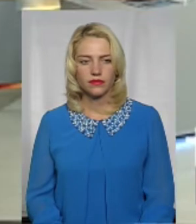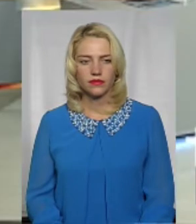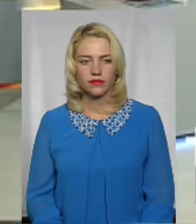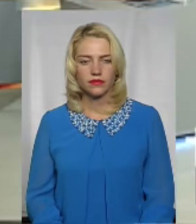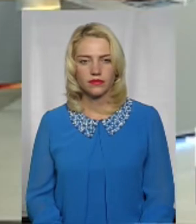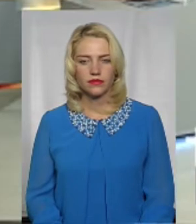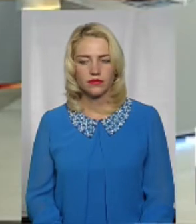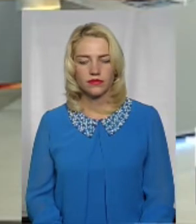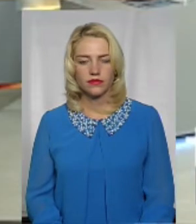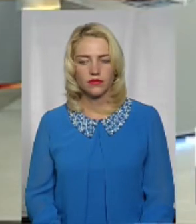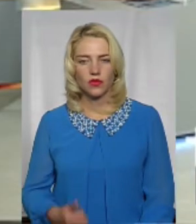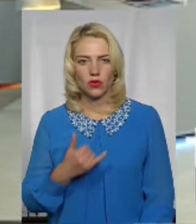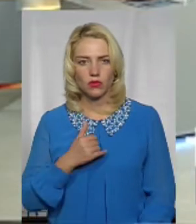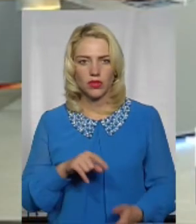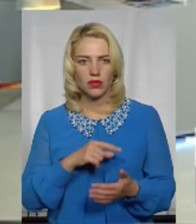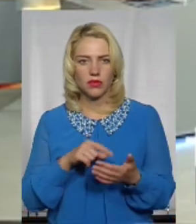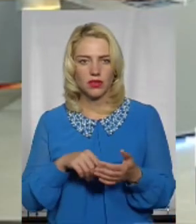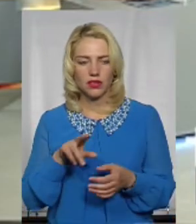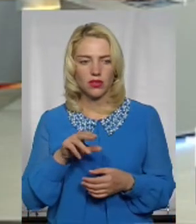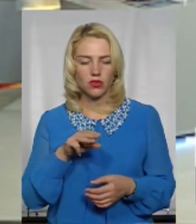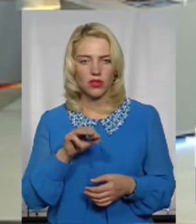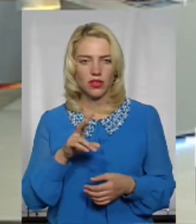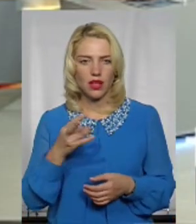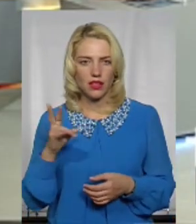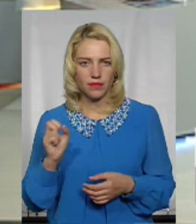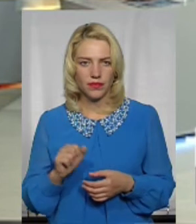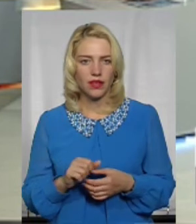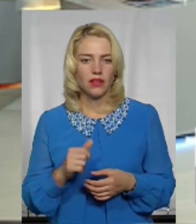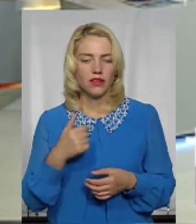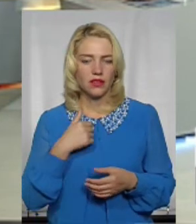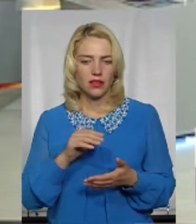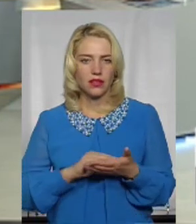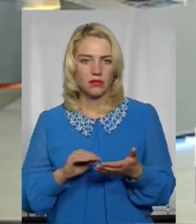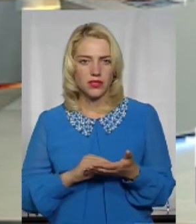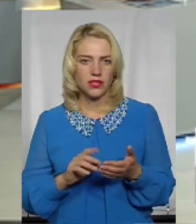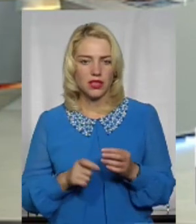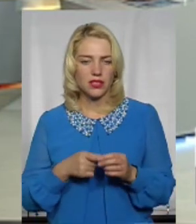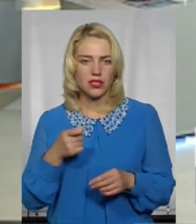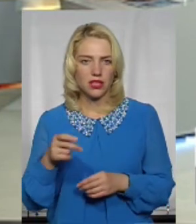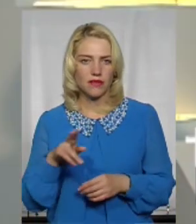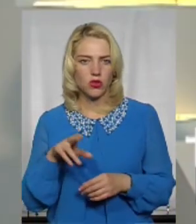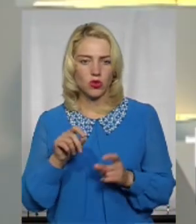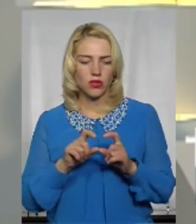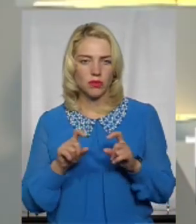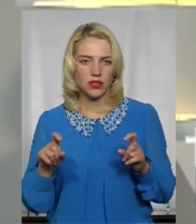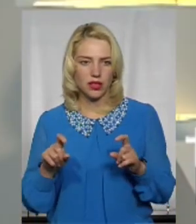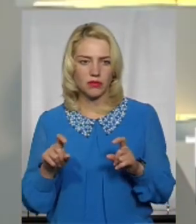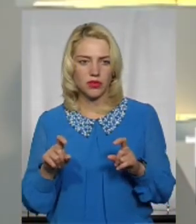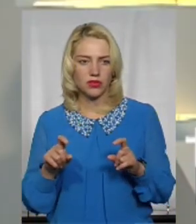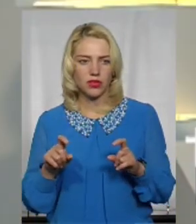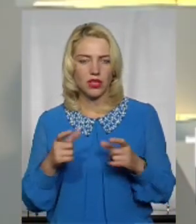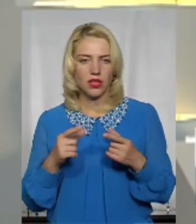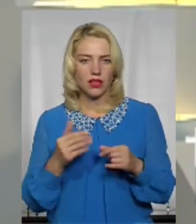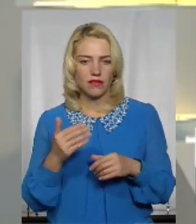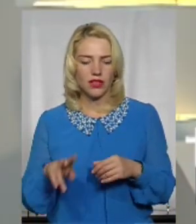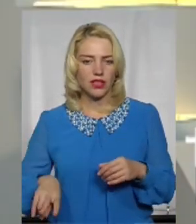Ми слухаємо вас, говоріть. У мене питання до пані Тетяни. Я написала заяву до департаменту, де